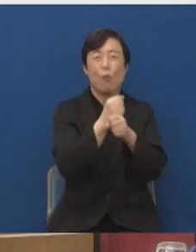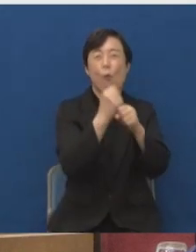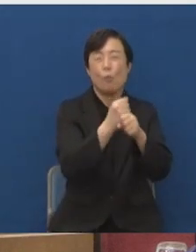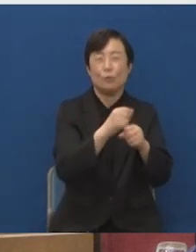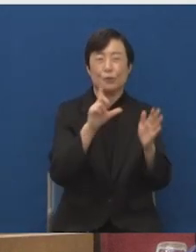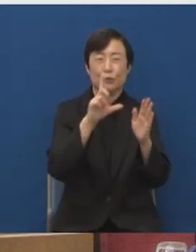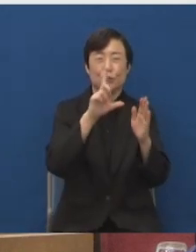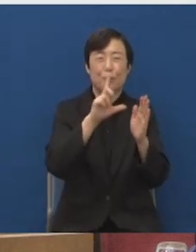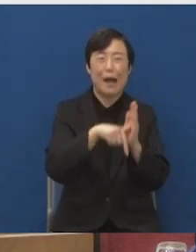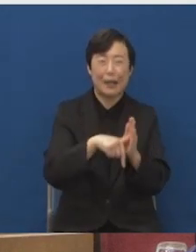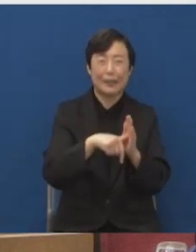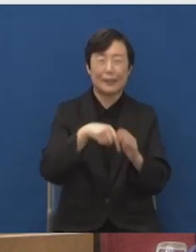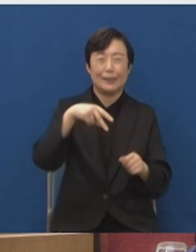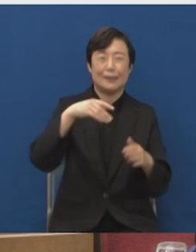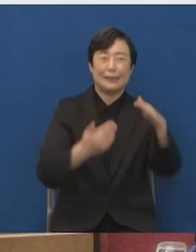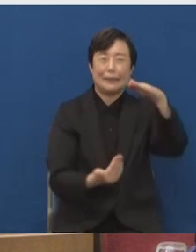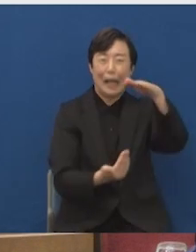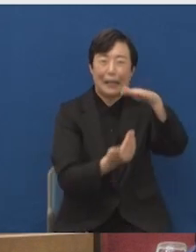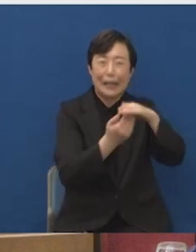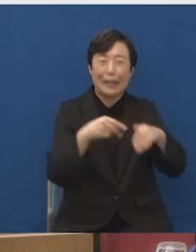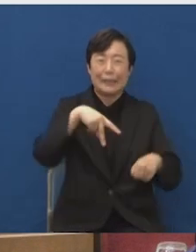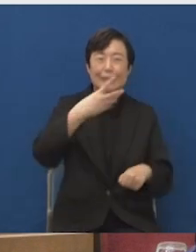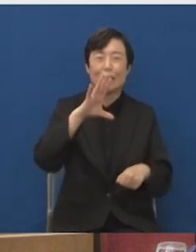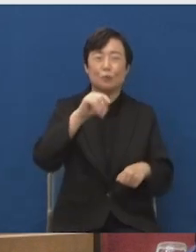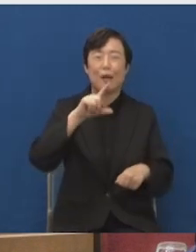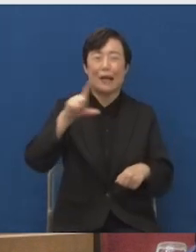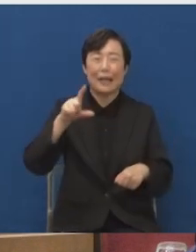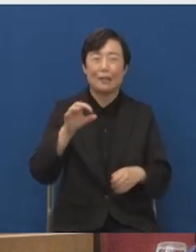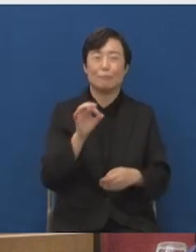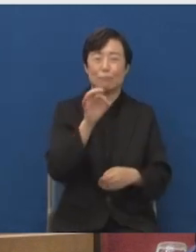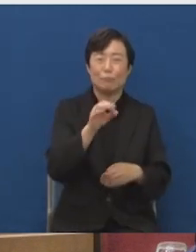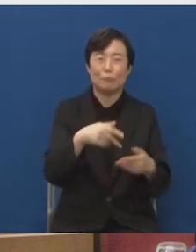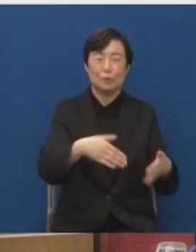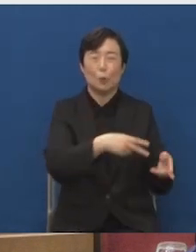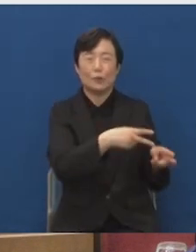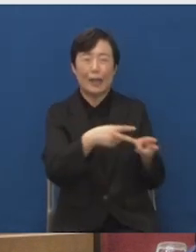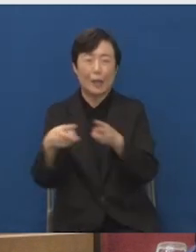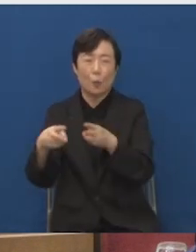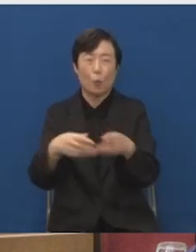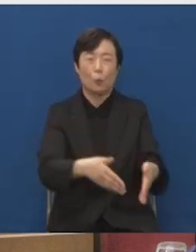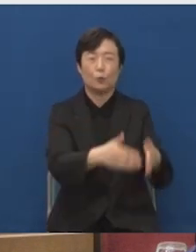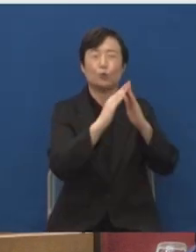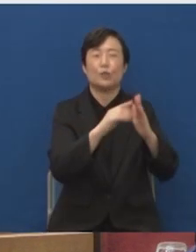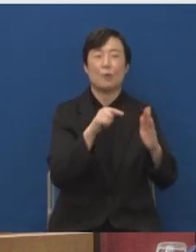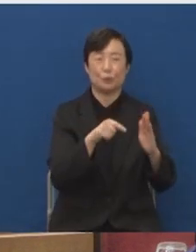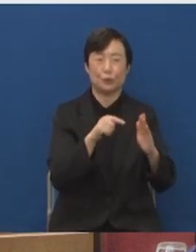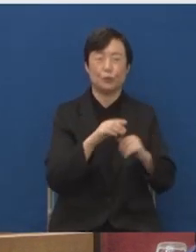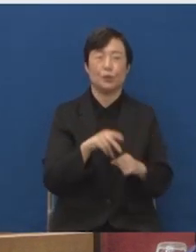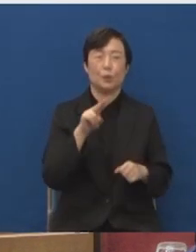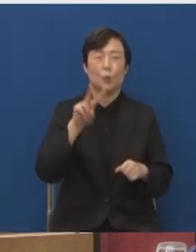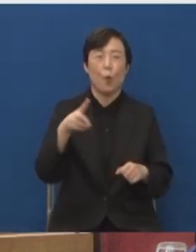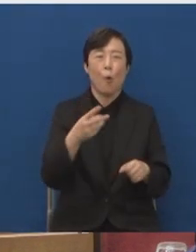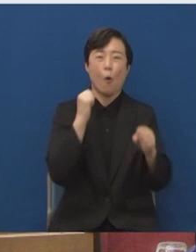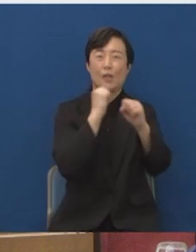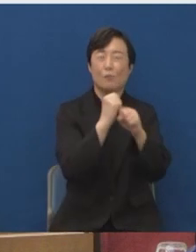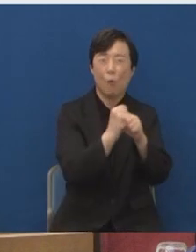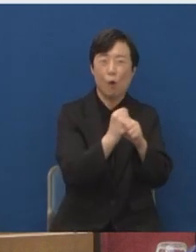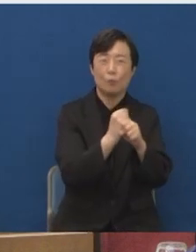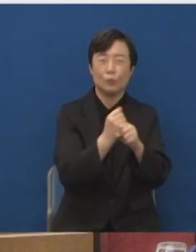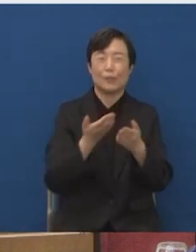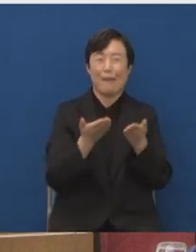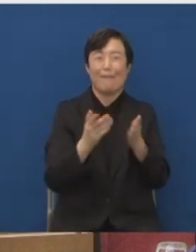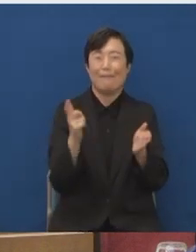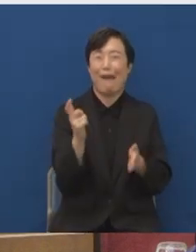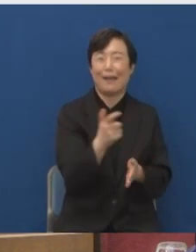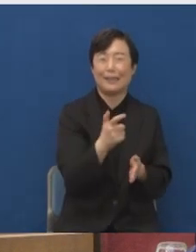最大200万円の奨励金制度を創設させていただきます。このリフォームで耐震改修や断熱改